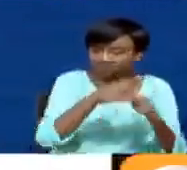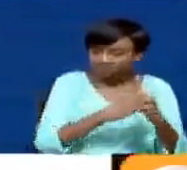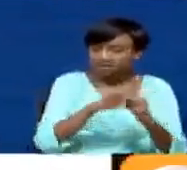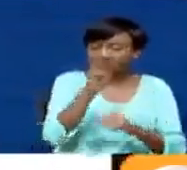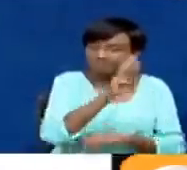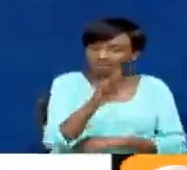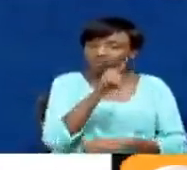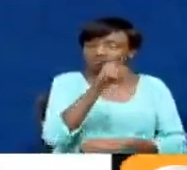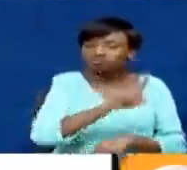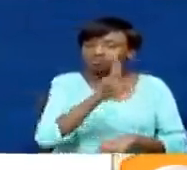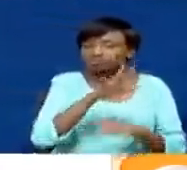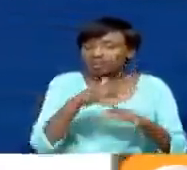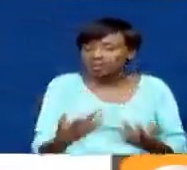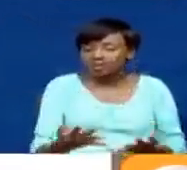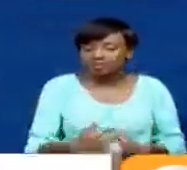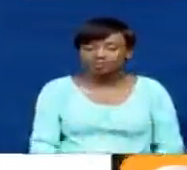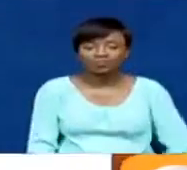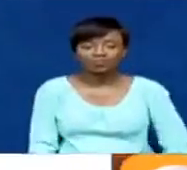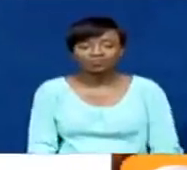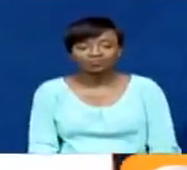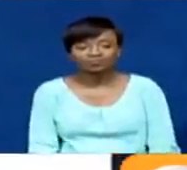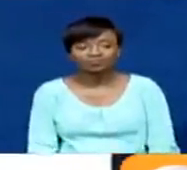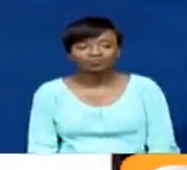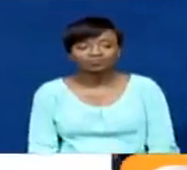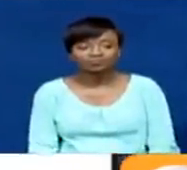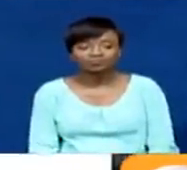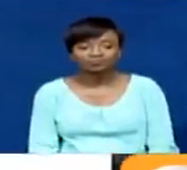gharama kupanda zilitumika vipi. Faiza Maganga, Runinga ya Citizen.